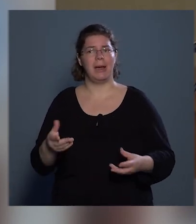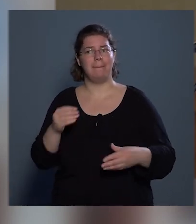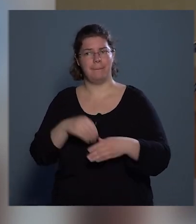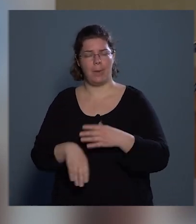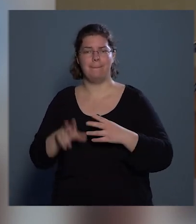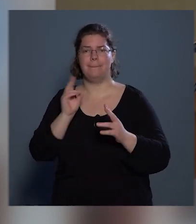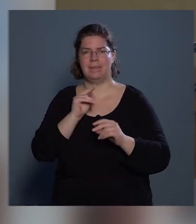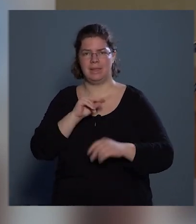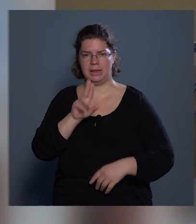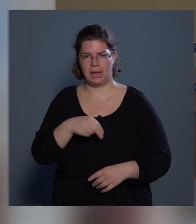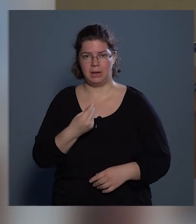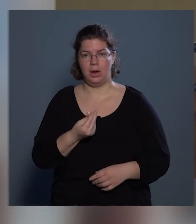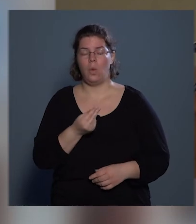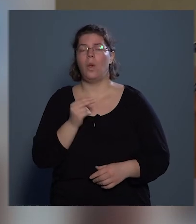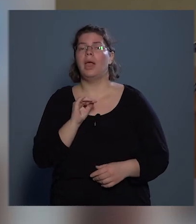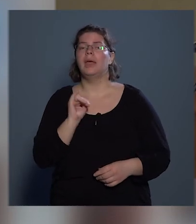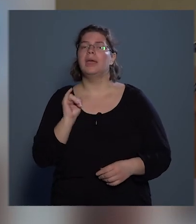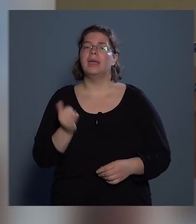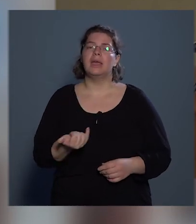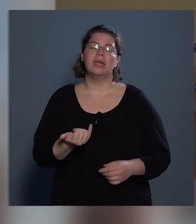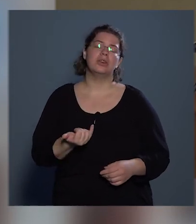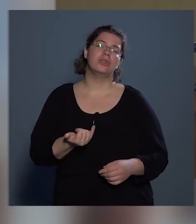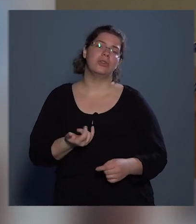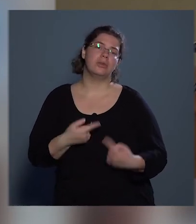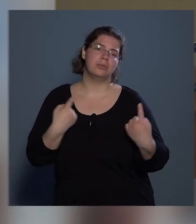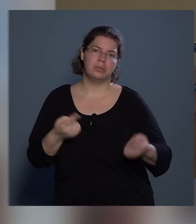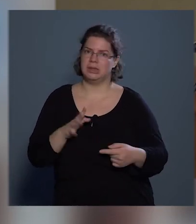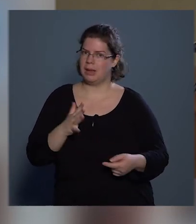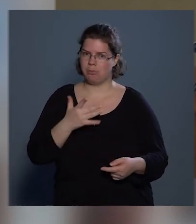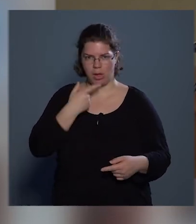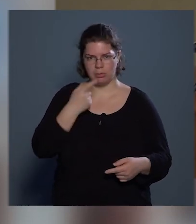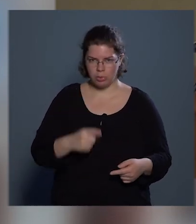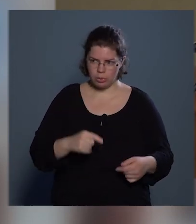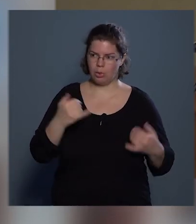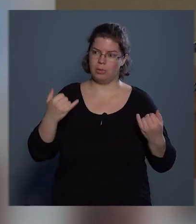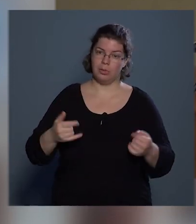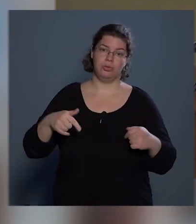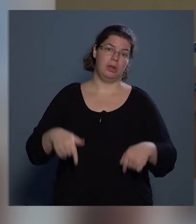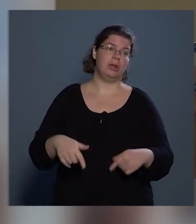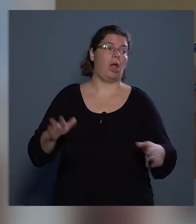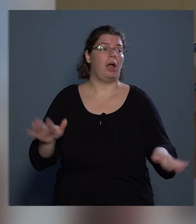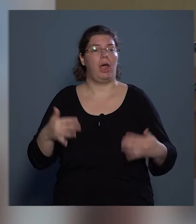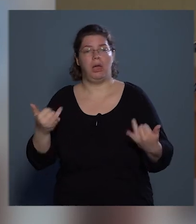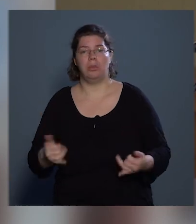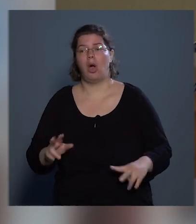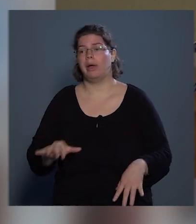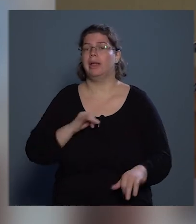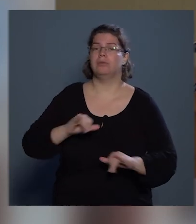beszéltekről, és mi nem azt mondtuk, hogy akkor most itt, akár ma, akár